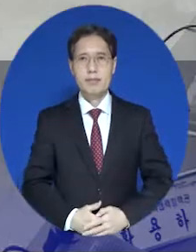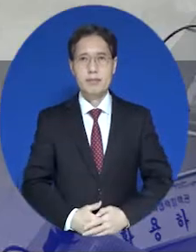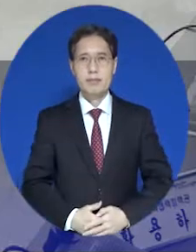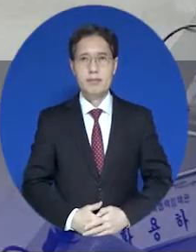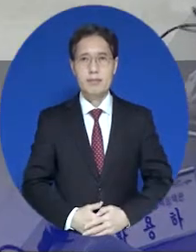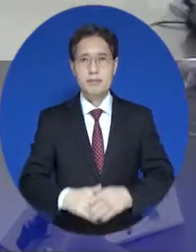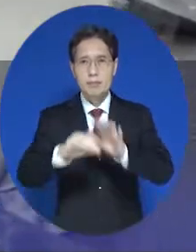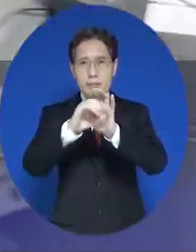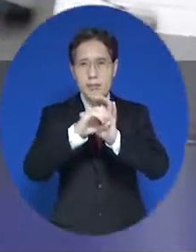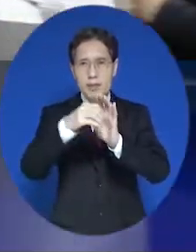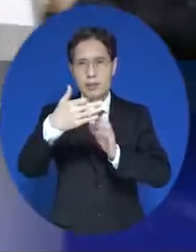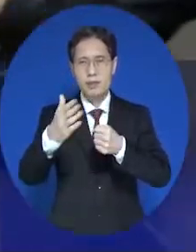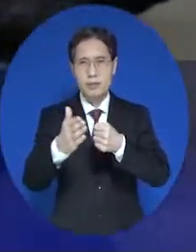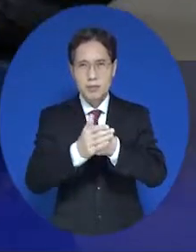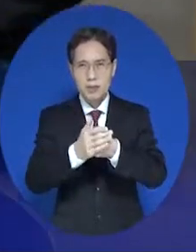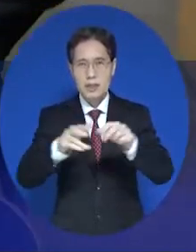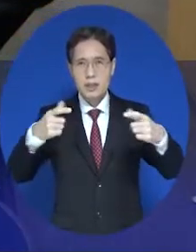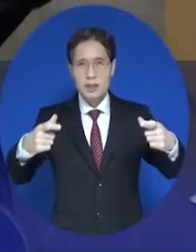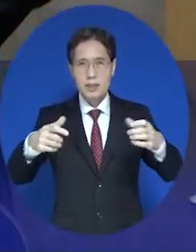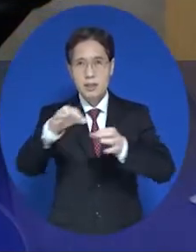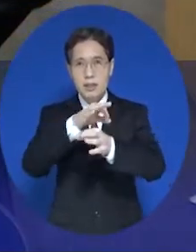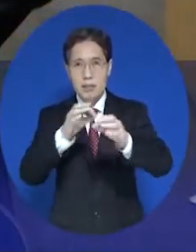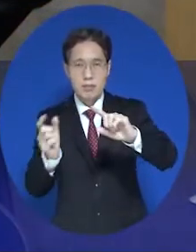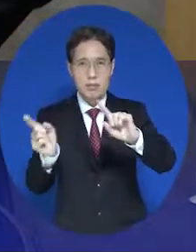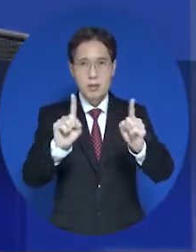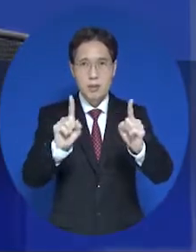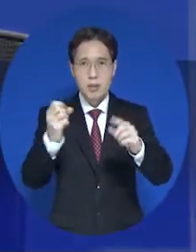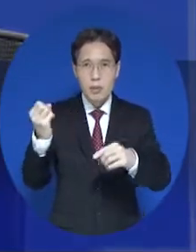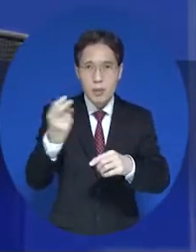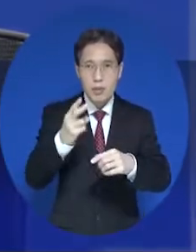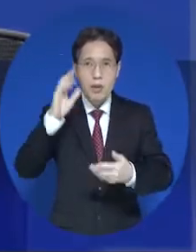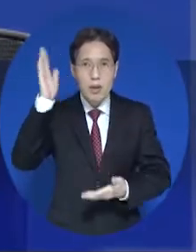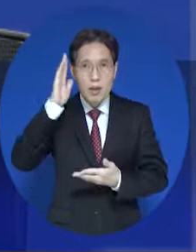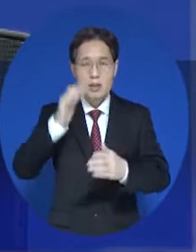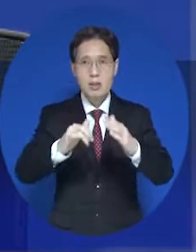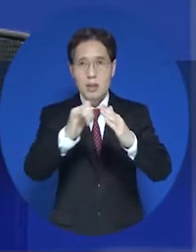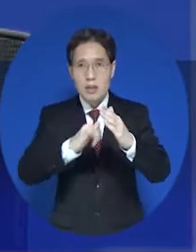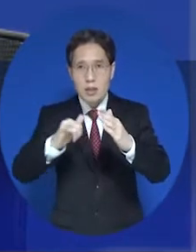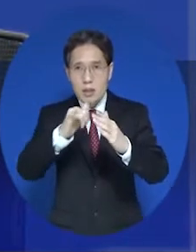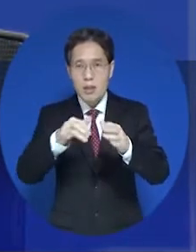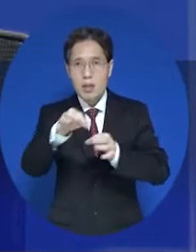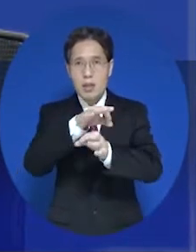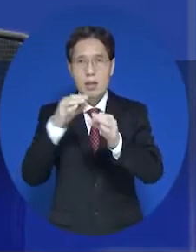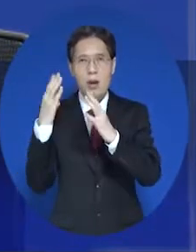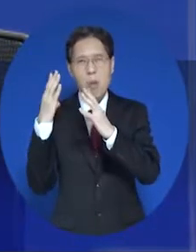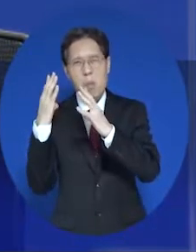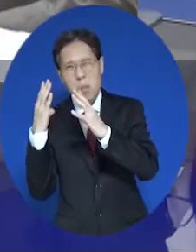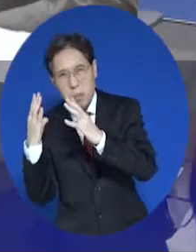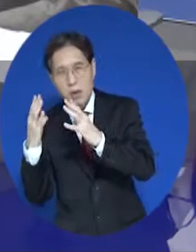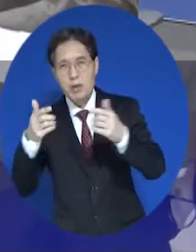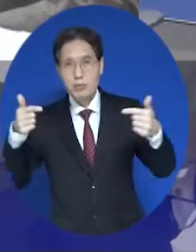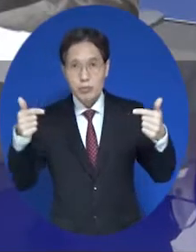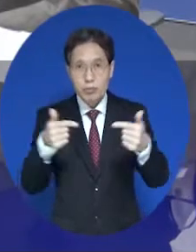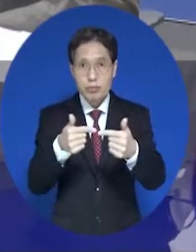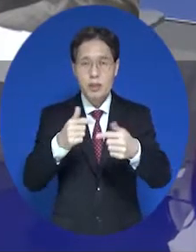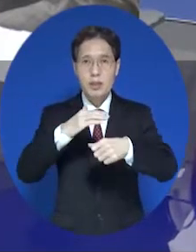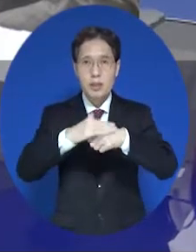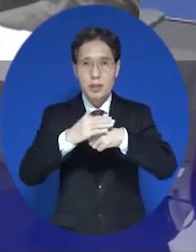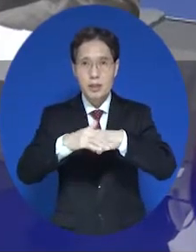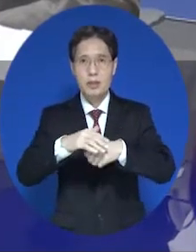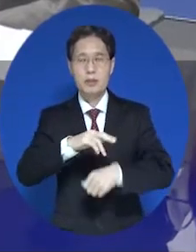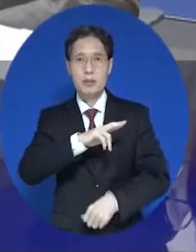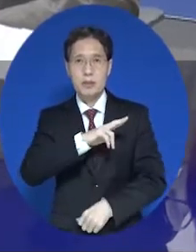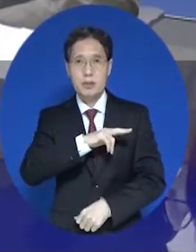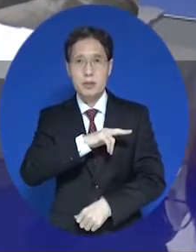얘는 코로나 입으로 침체된 지역경제를 활성화하고 학생 가정의 경제적 부담을 줄이기 위해 대구시와 c